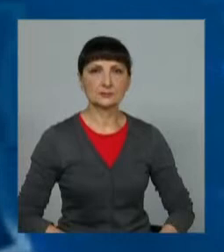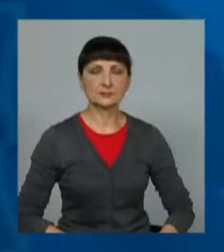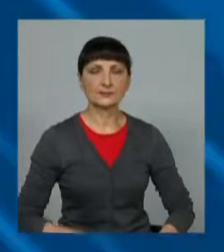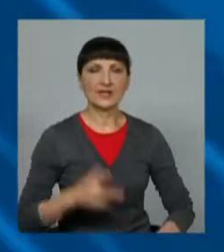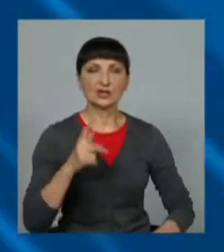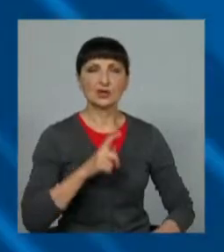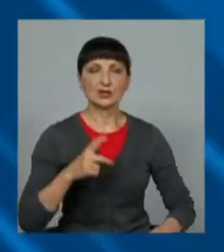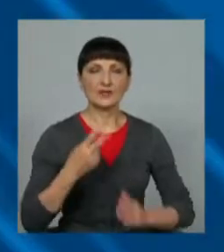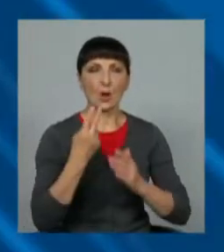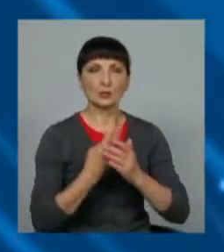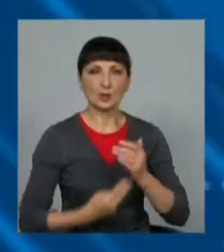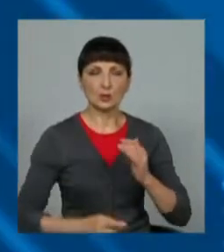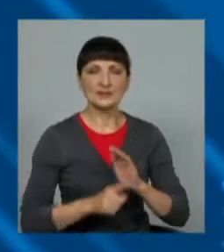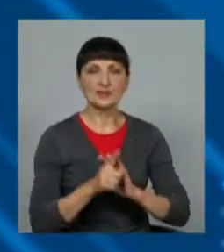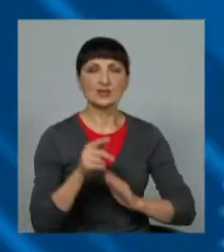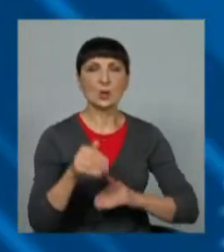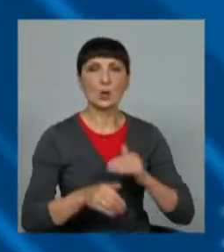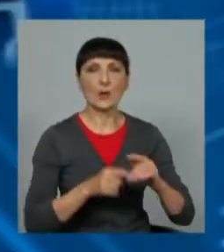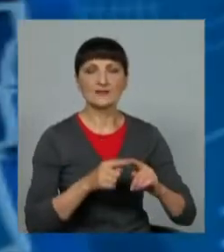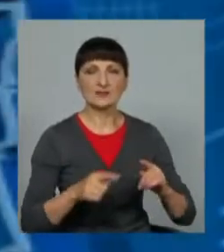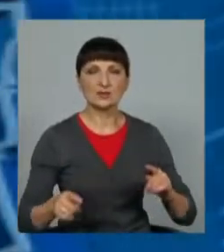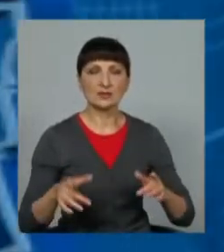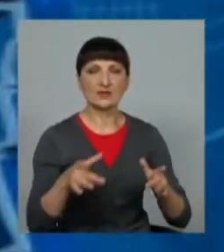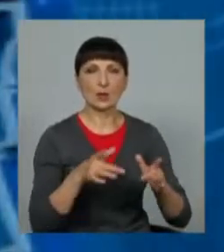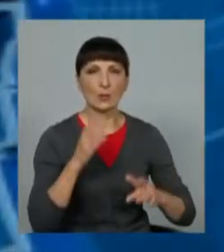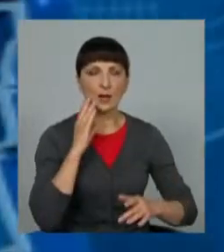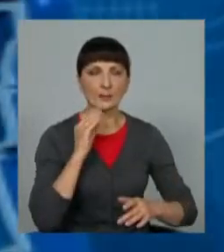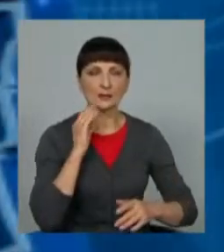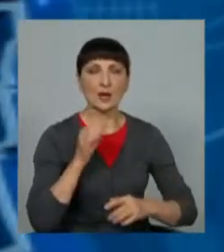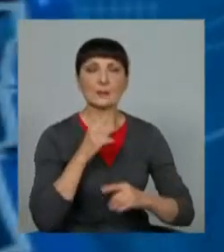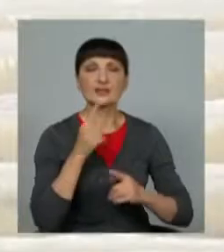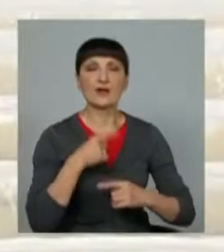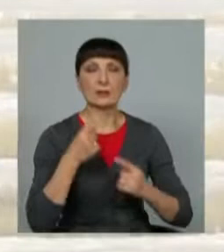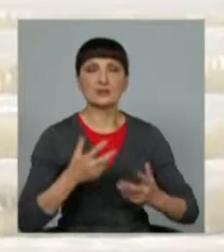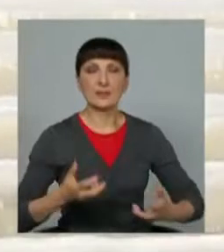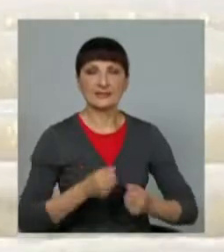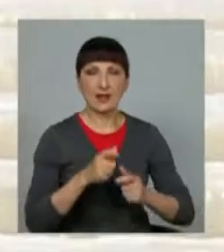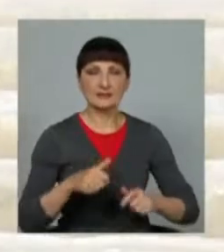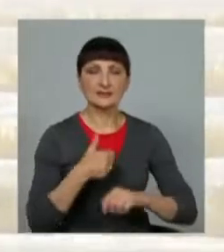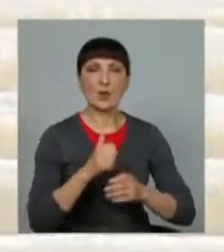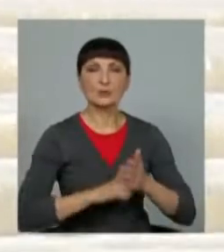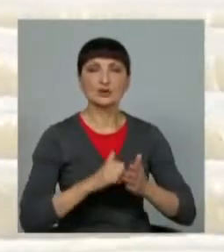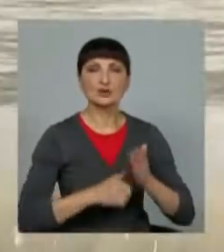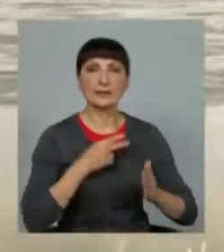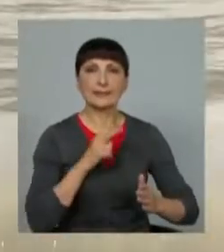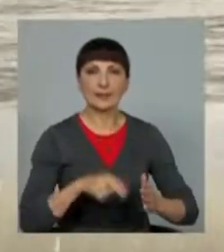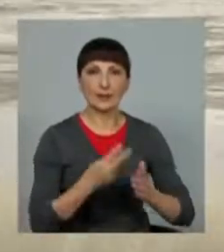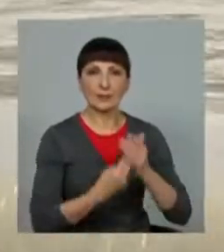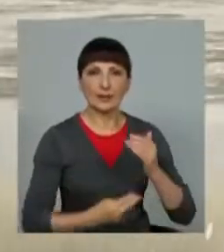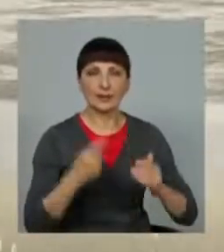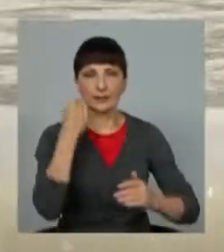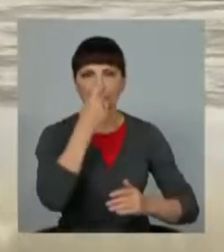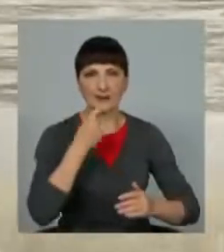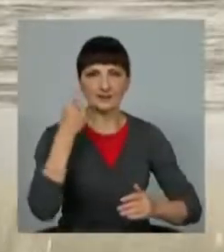Три человека утонули с начала купального сезона в водоемах Алматы. По словам спасателей, основная причина гибели – купание в